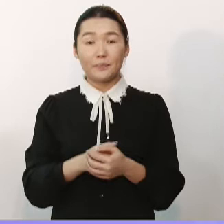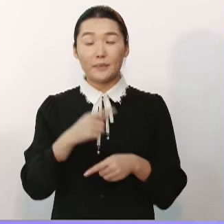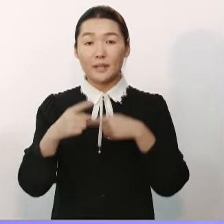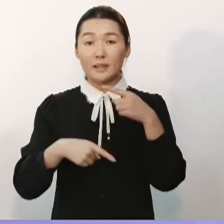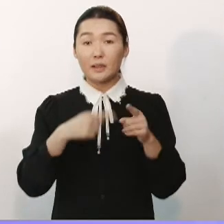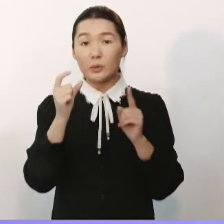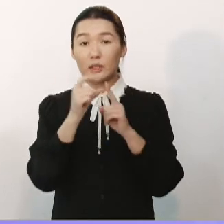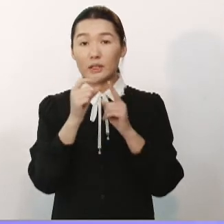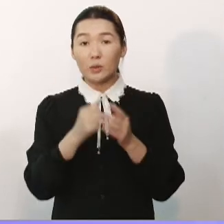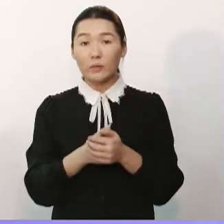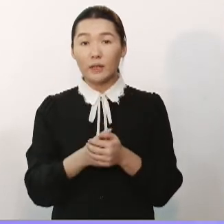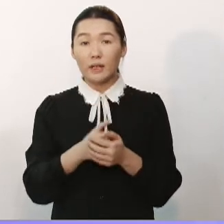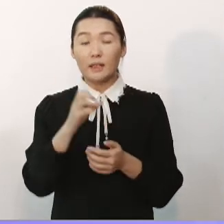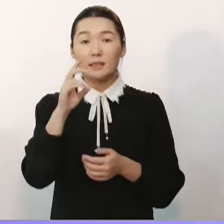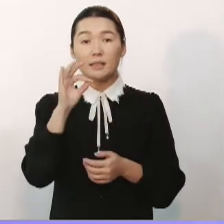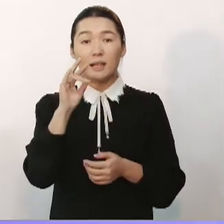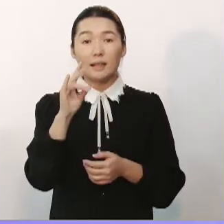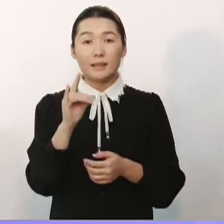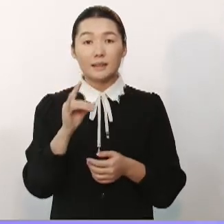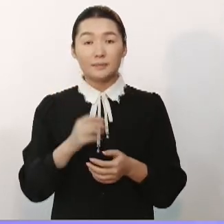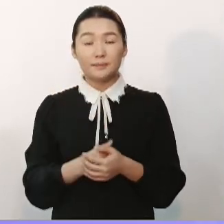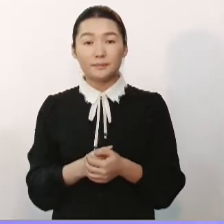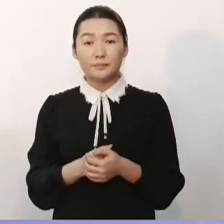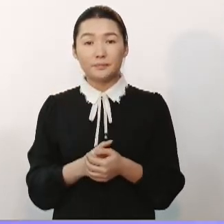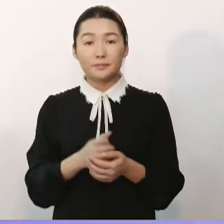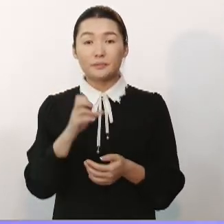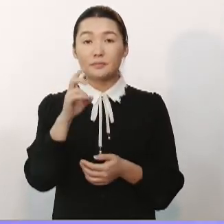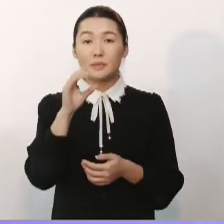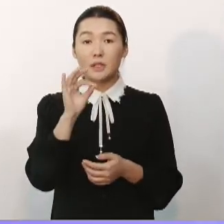Следующее слово – «слоны», «слон»